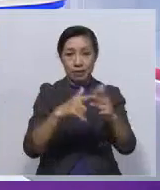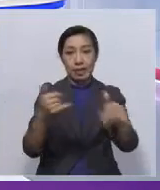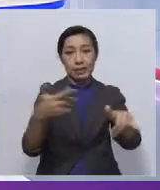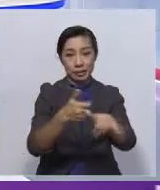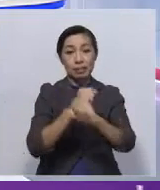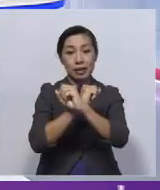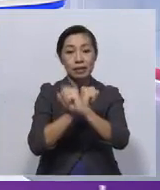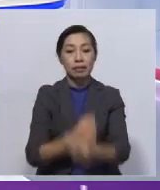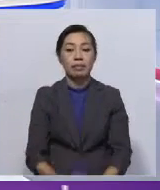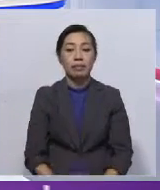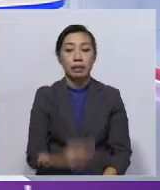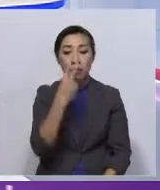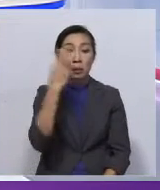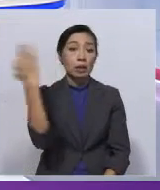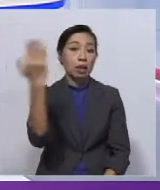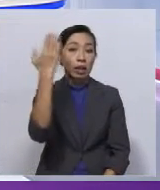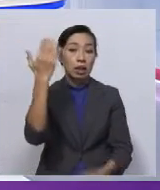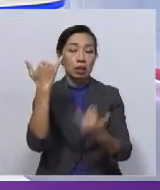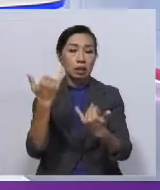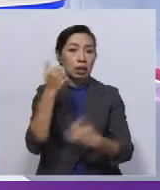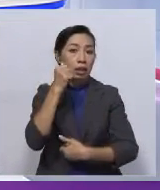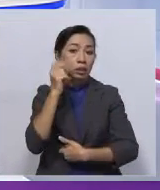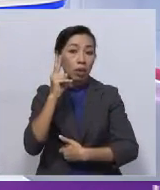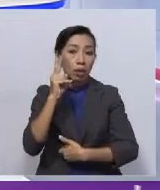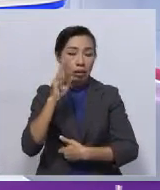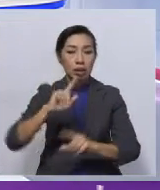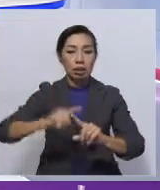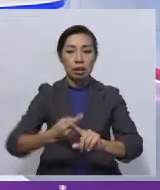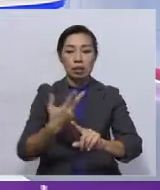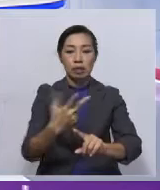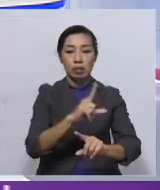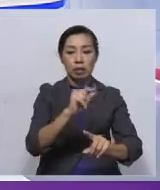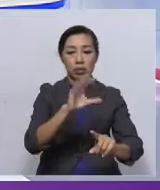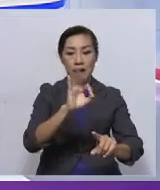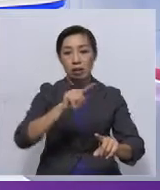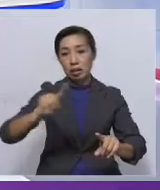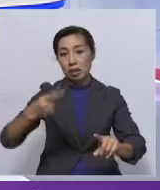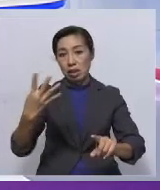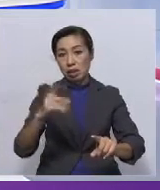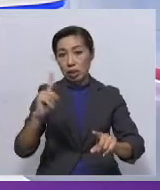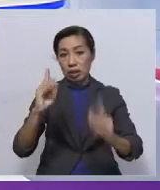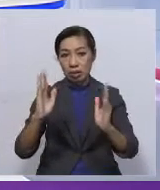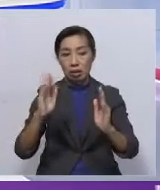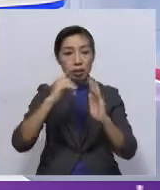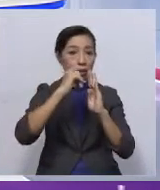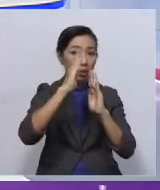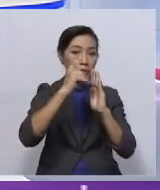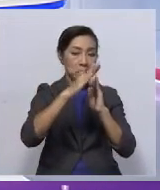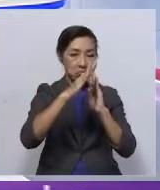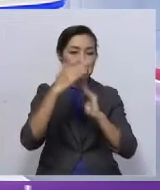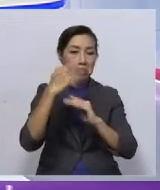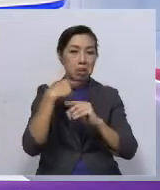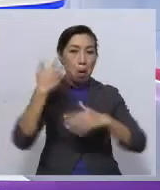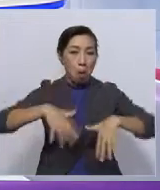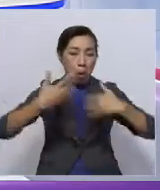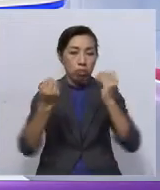มาดูกันที่เรองของสภาพปากาศกันบ้างนะคะอก 2 กวนวัท 29 มีนาคมถึ 1 ม.สายนี้นะคะพ้ที่ตอนบนของประเทศจะเกิ